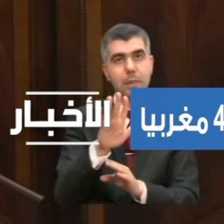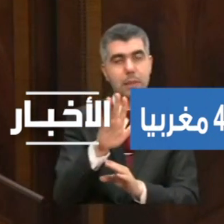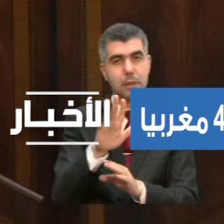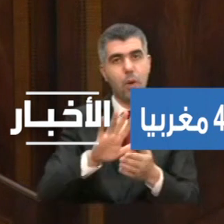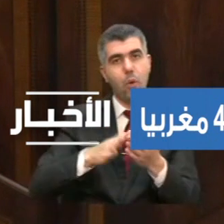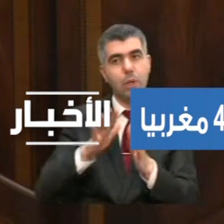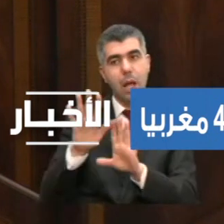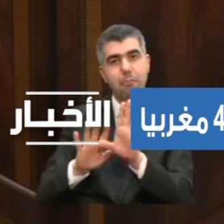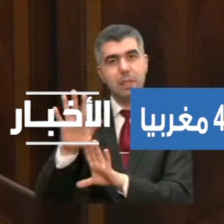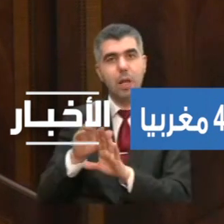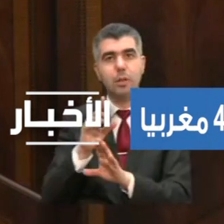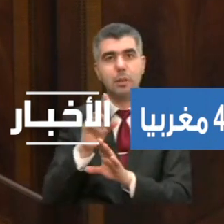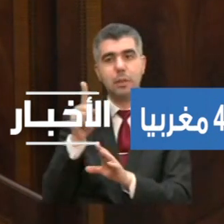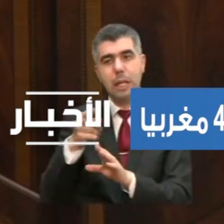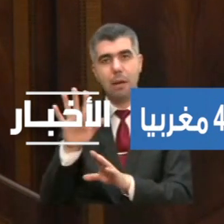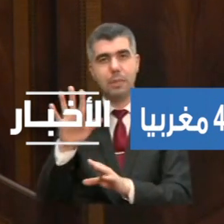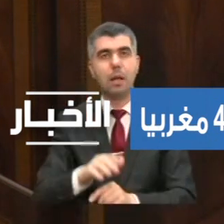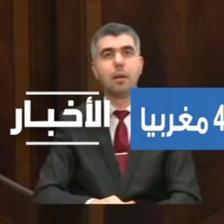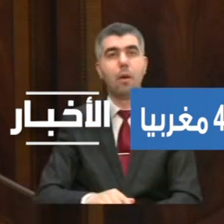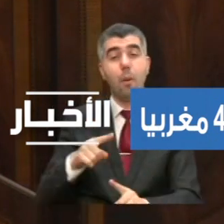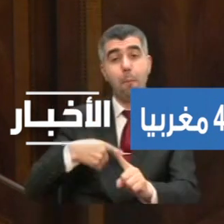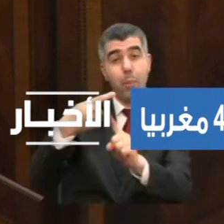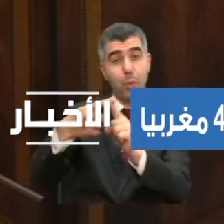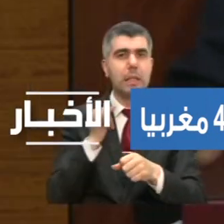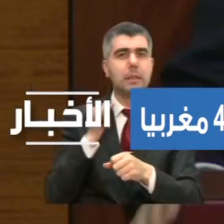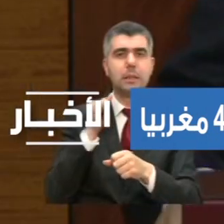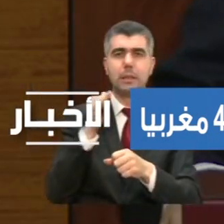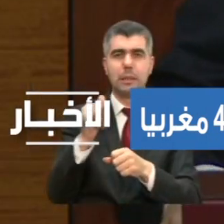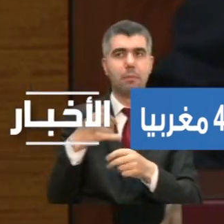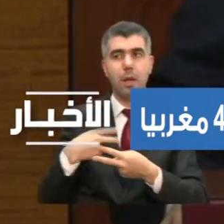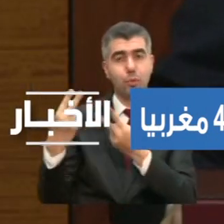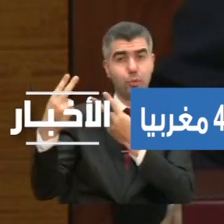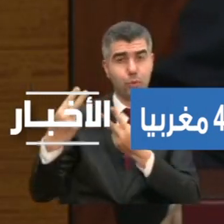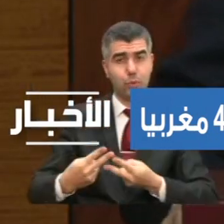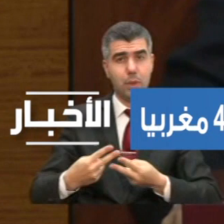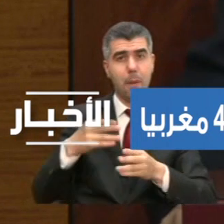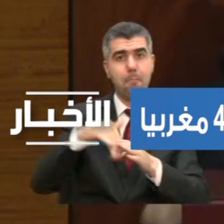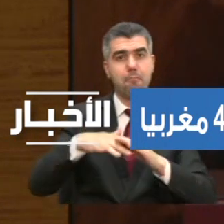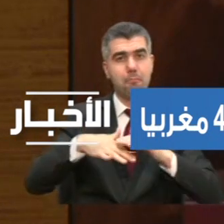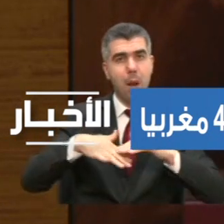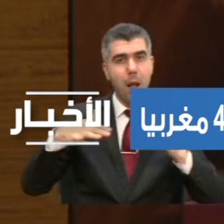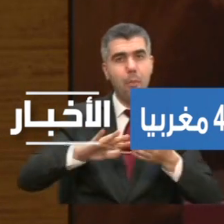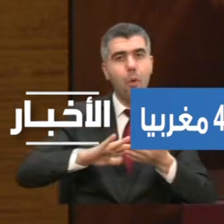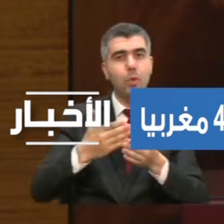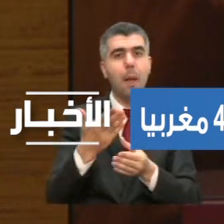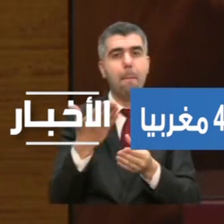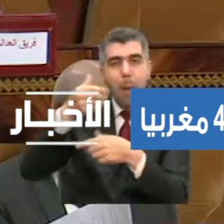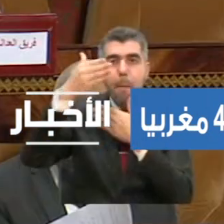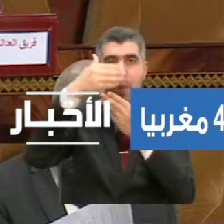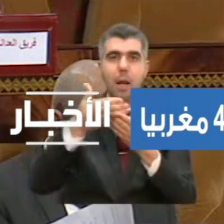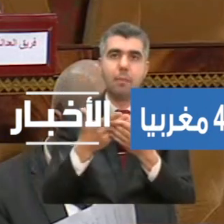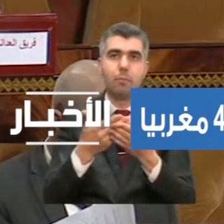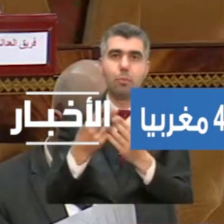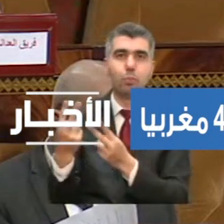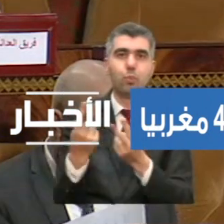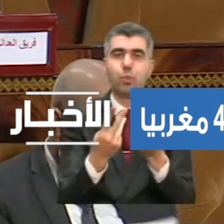من 15 ماي، اي بزياده تفوق 73%. وبنفس المناسبة أكد السيد